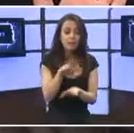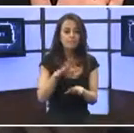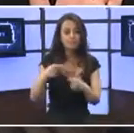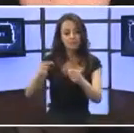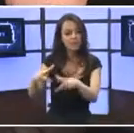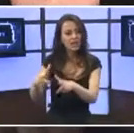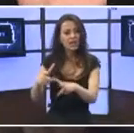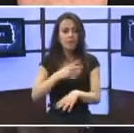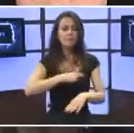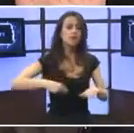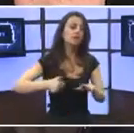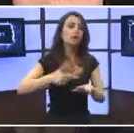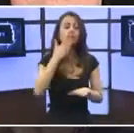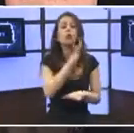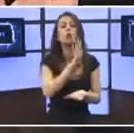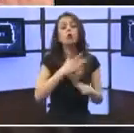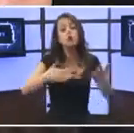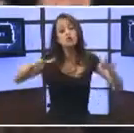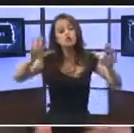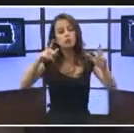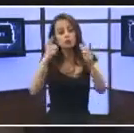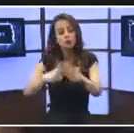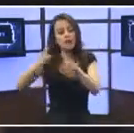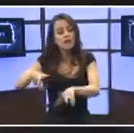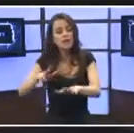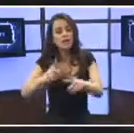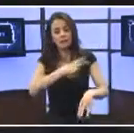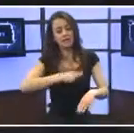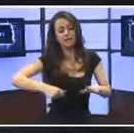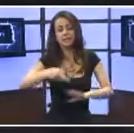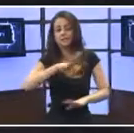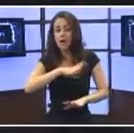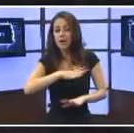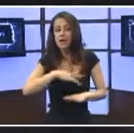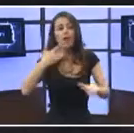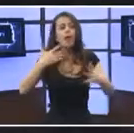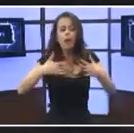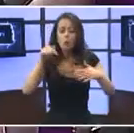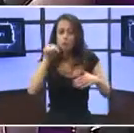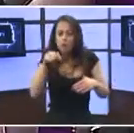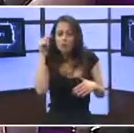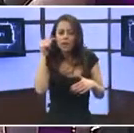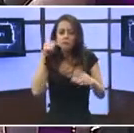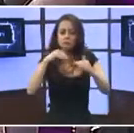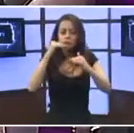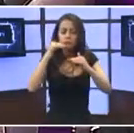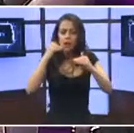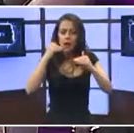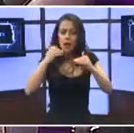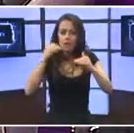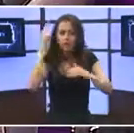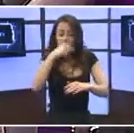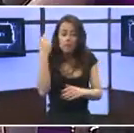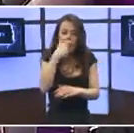yok hiçbirinde. Büyükşehir'de var bir tek. Evet. Ve onu ona rağmen engeller sarayını yapmışız. Evet. Bakın. Ne mutlu, ne mutlu. Ama biz Bağcılar'da çok